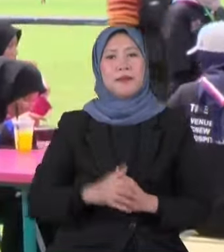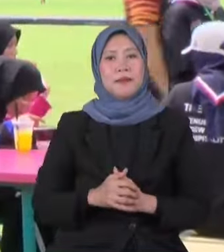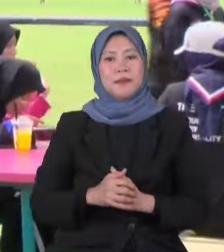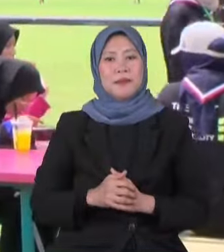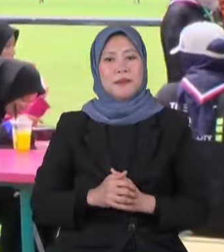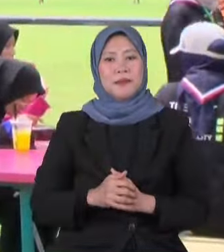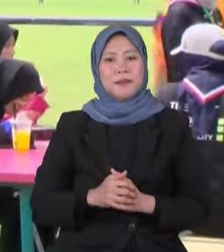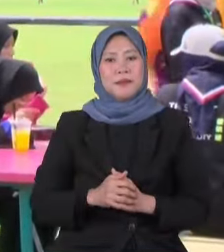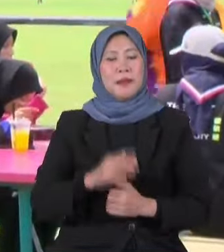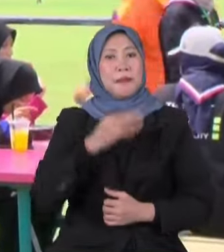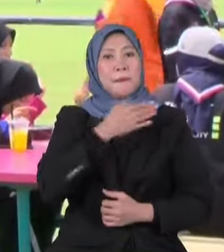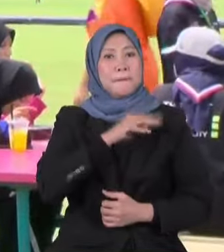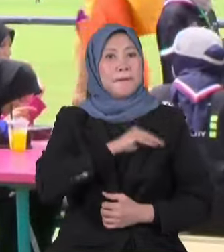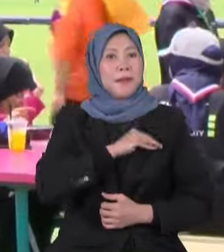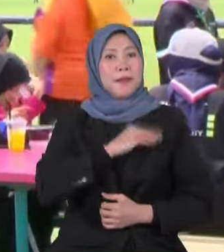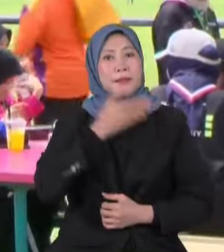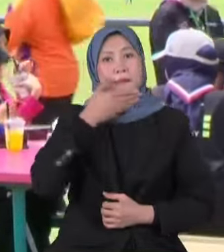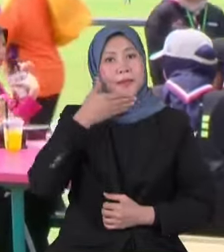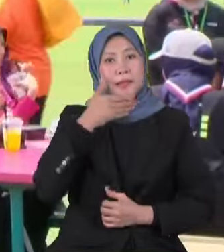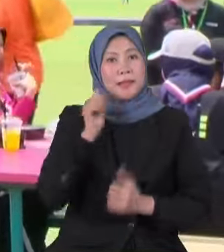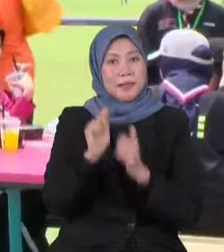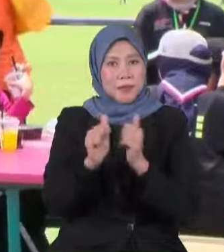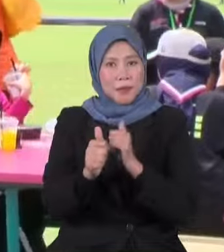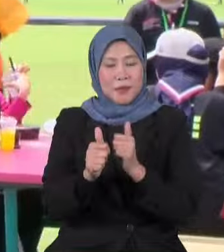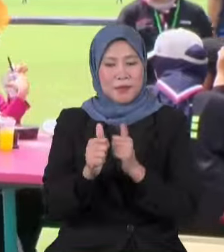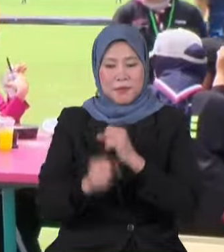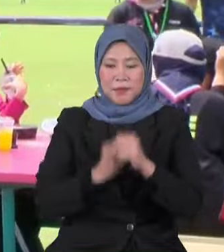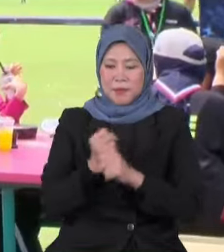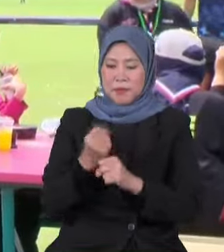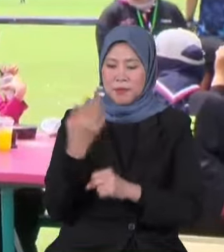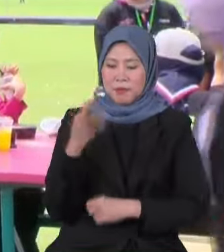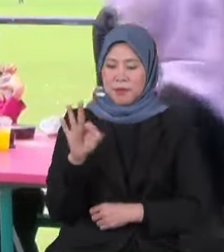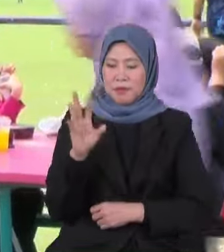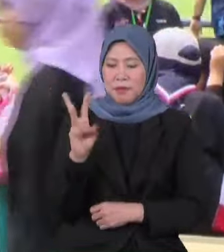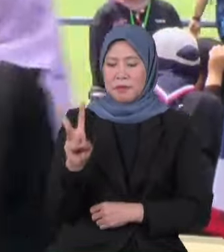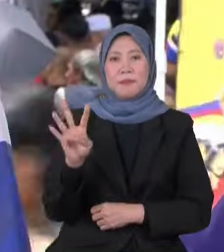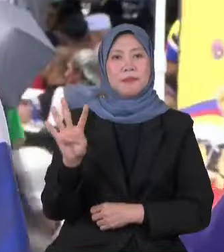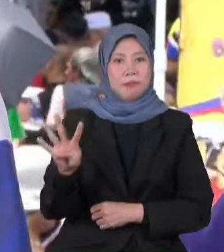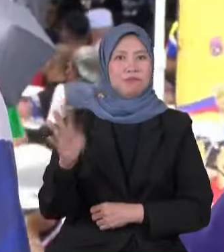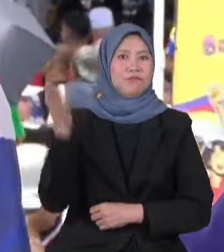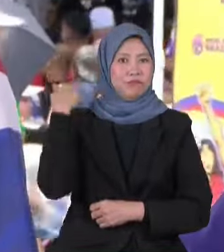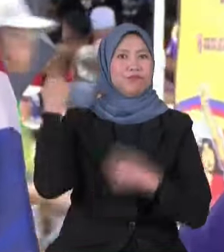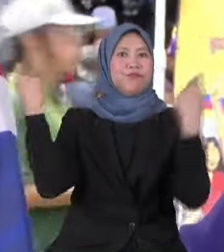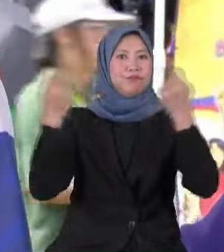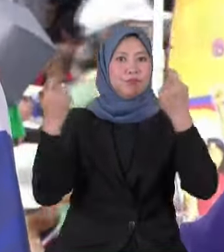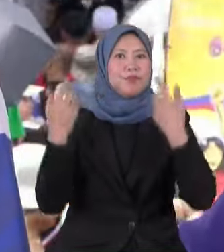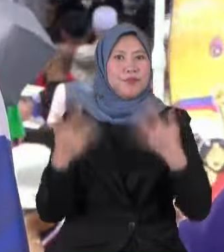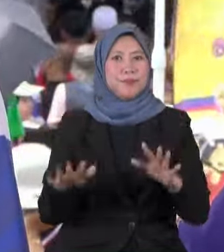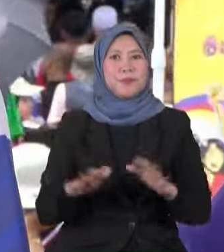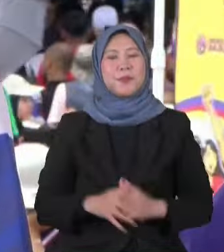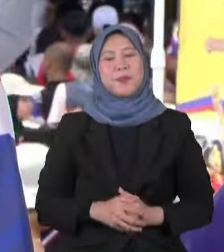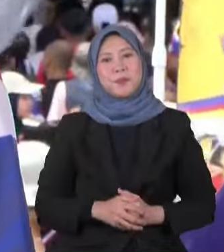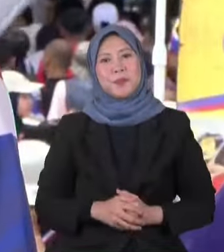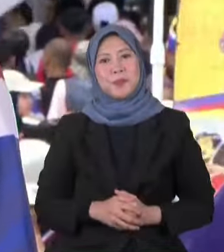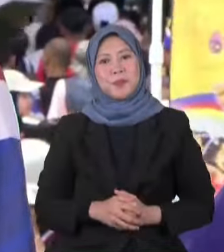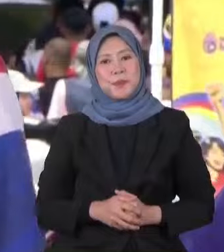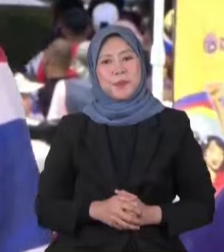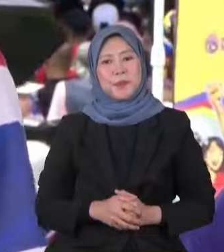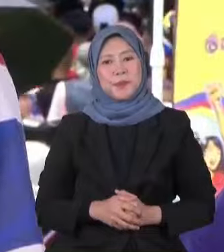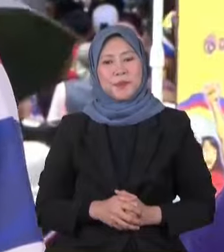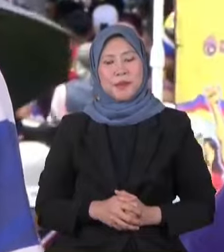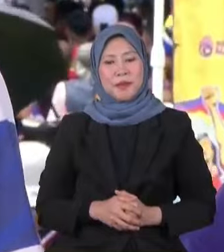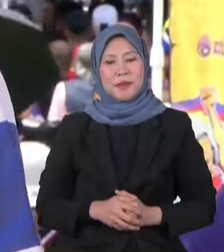Menteri Belia Kebudayaan, Belia dan Sukan pada tahun 1964. Jadi pada tahun ni anniversary yang ke-60 lah. So Hari Belia Negara,